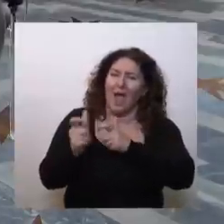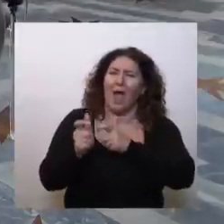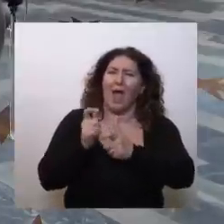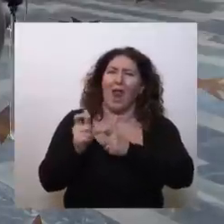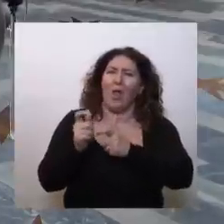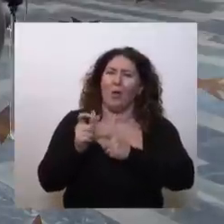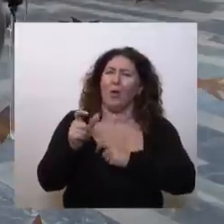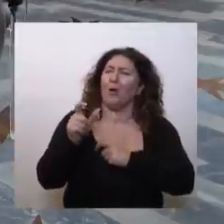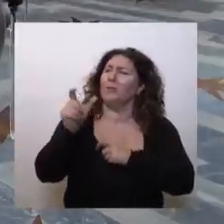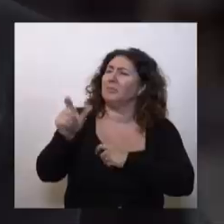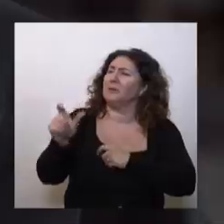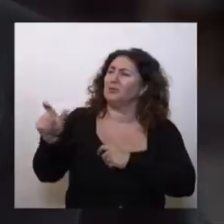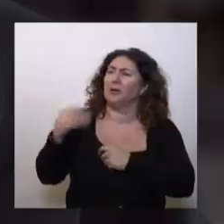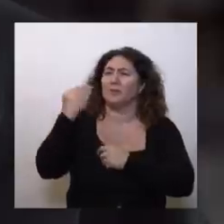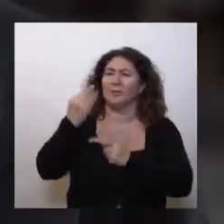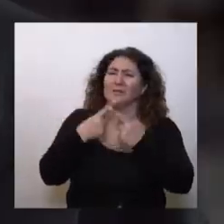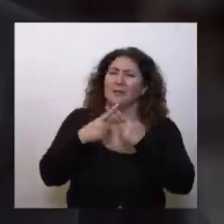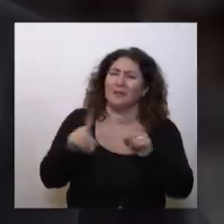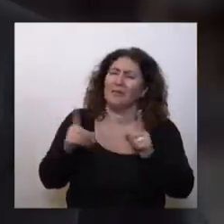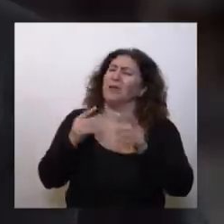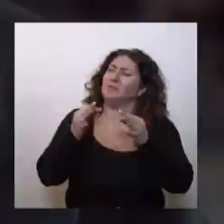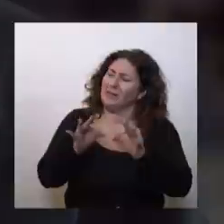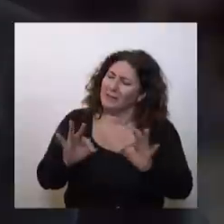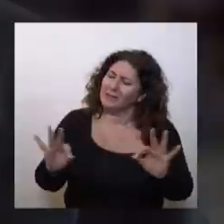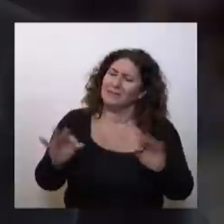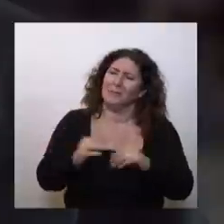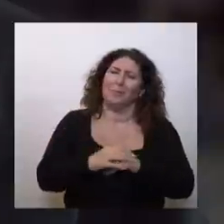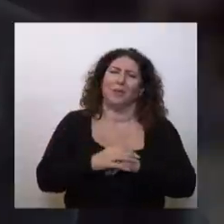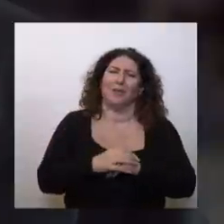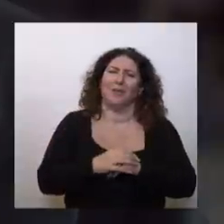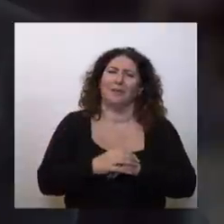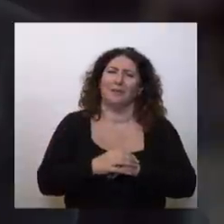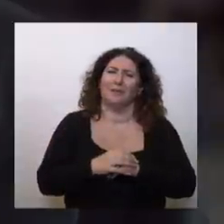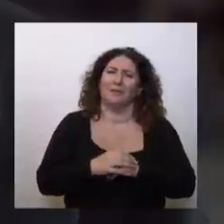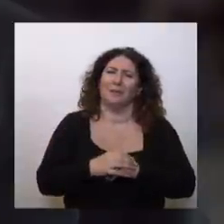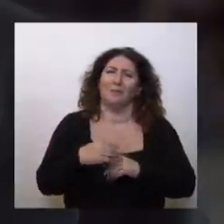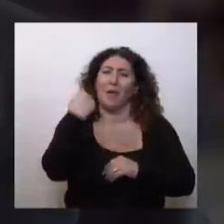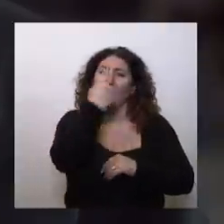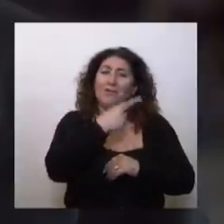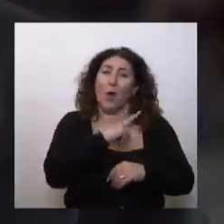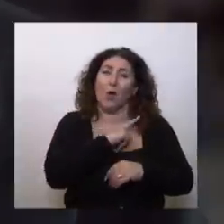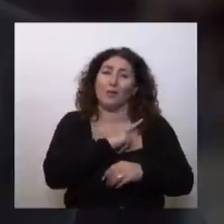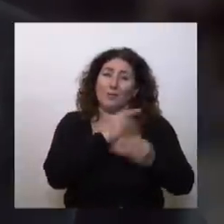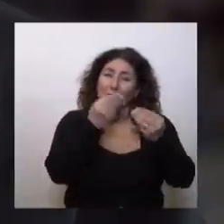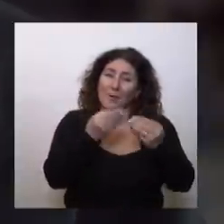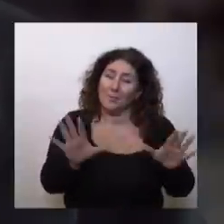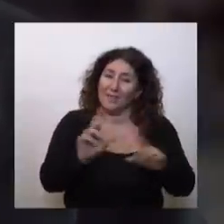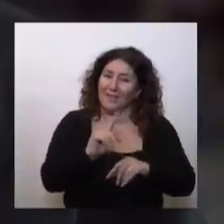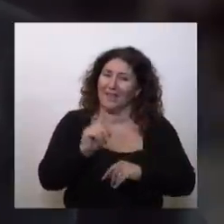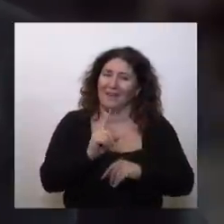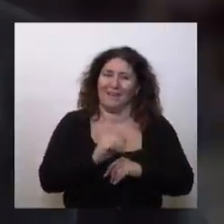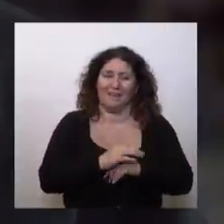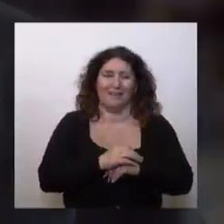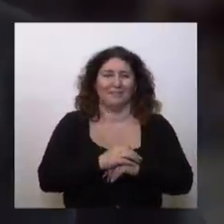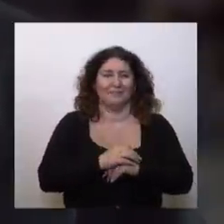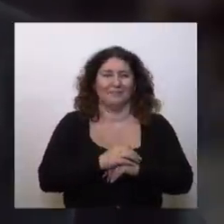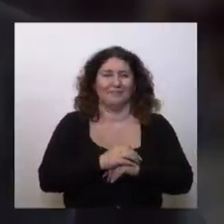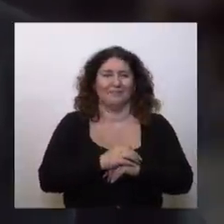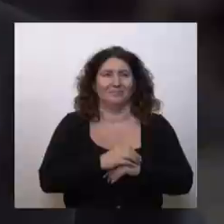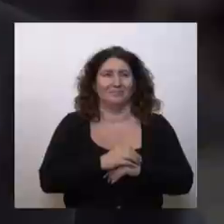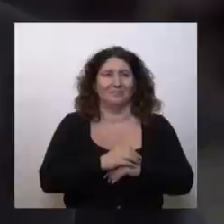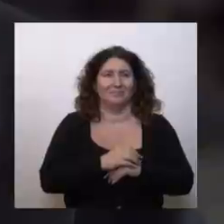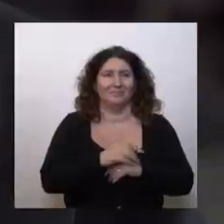non perdere nulla di quanto questo volto benedetto ti dice. Questo regalo ha una